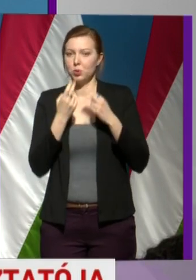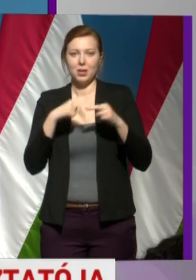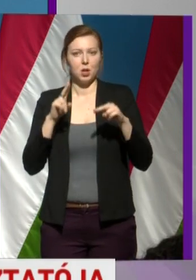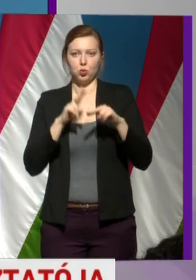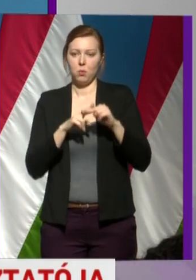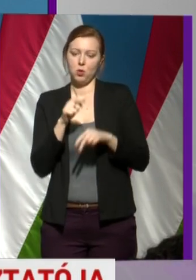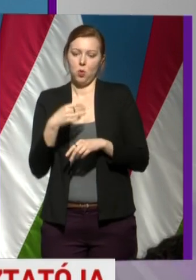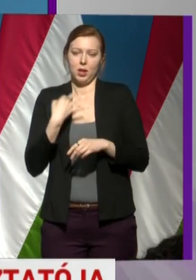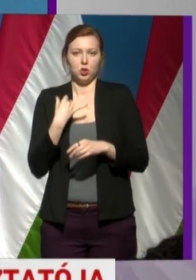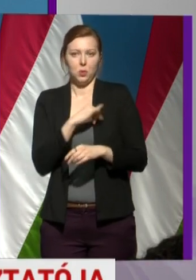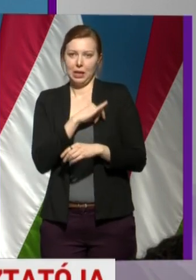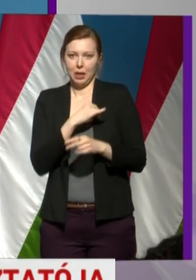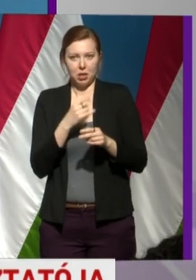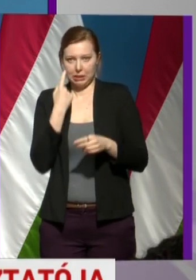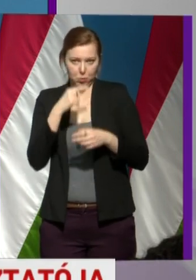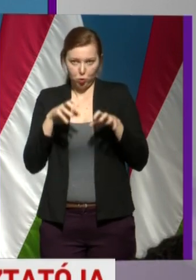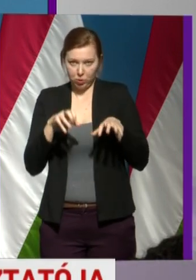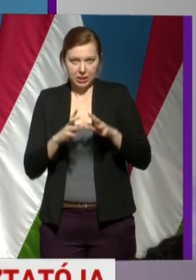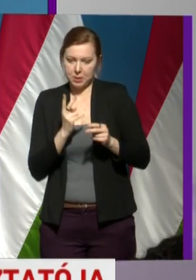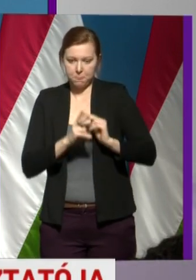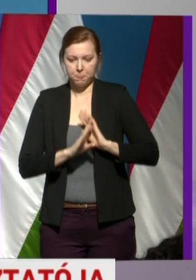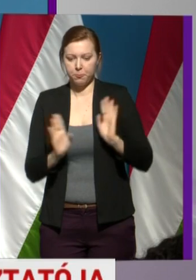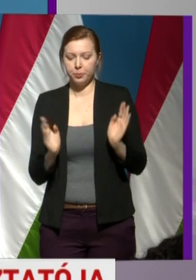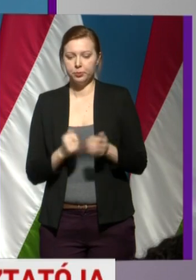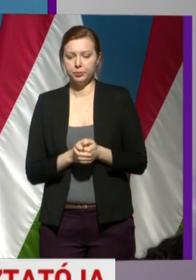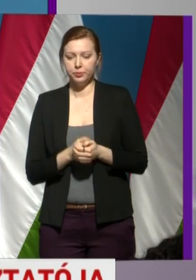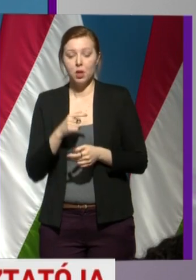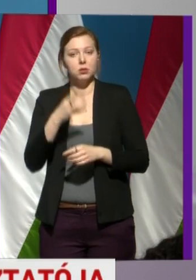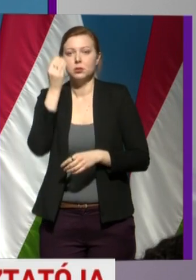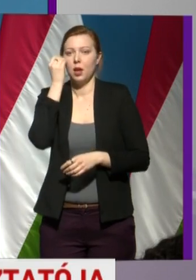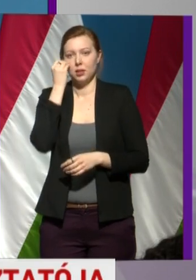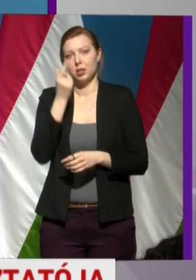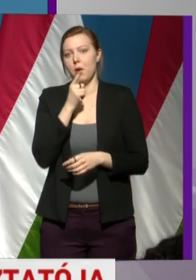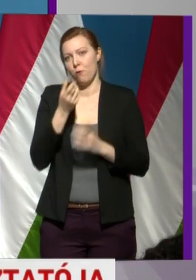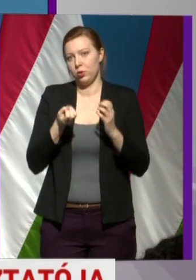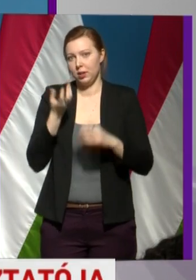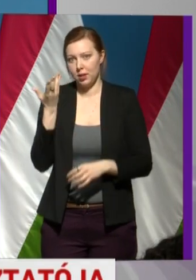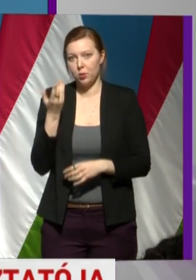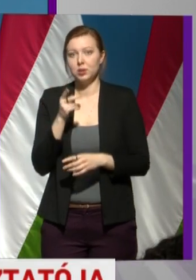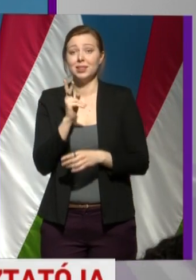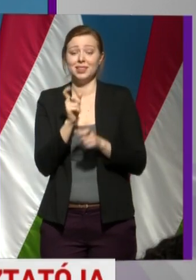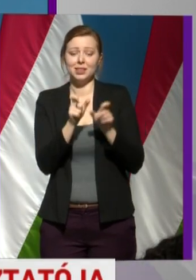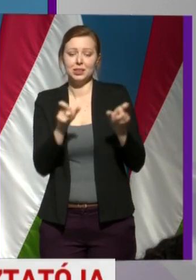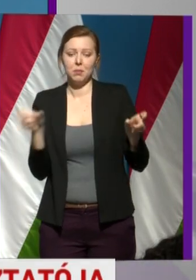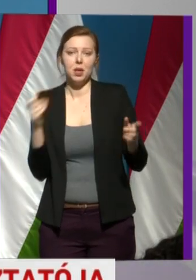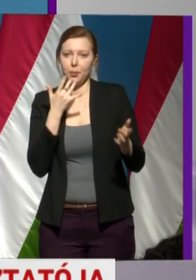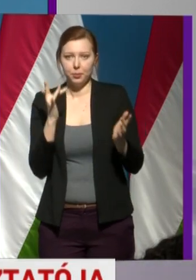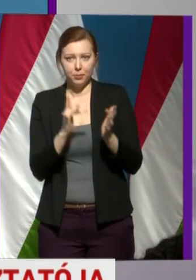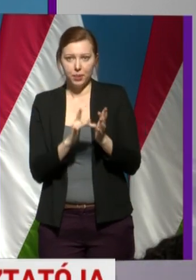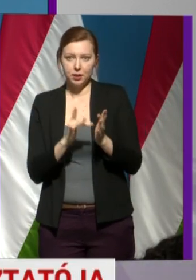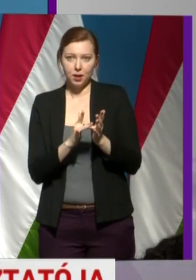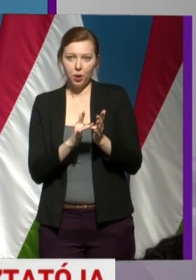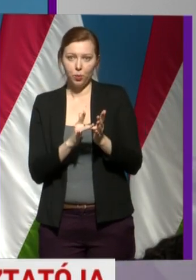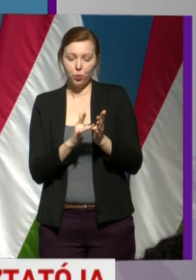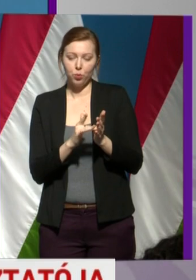az ő egészségük érdekében nem tudunk tenni. Az teljesen egyértelműen ki fog derülni, hogy kik azok a személyek például,